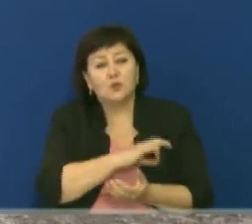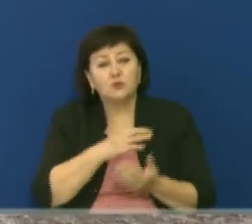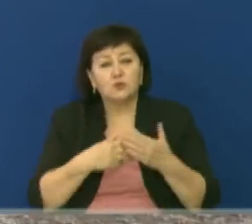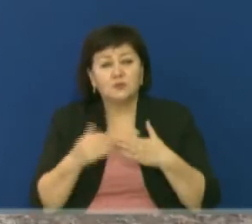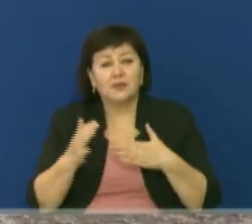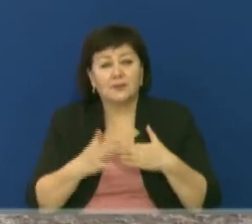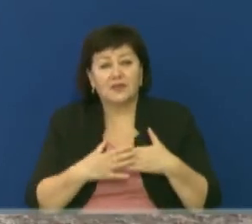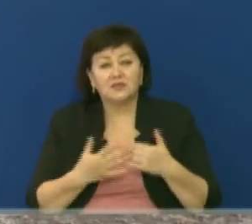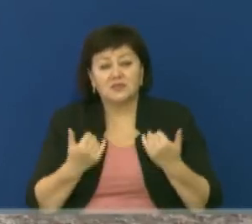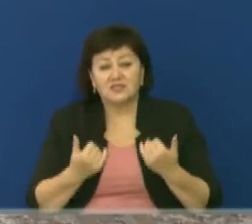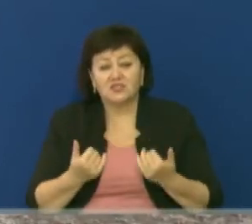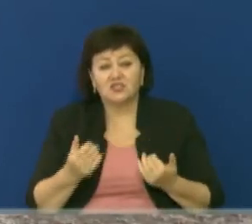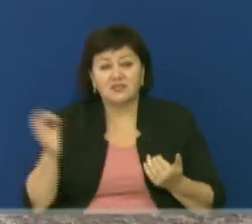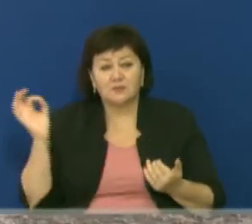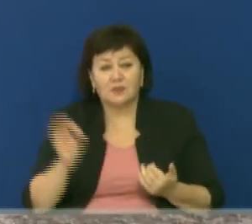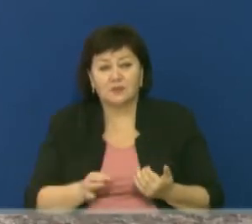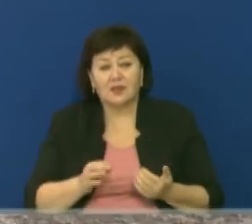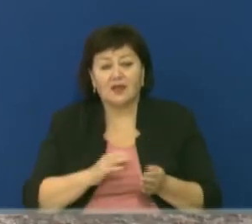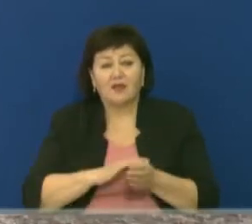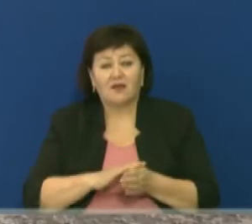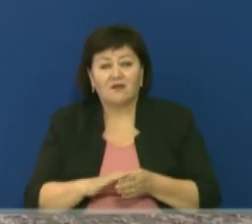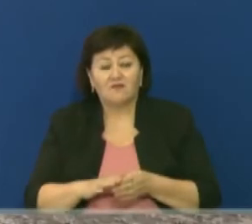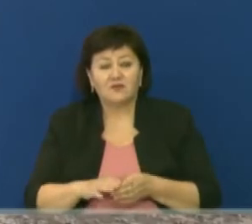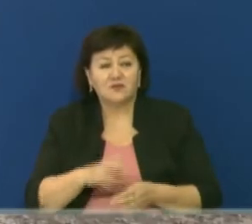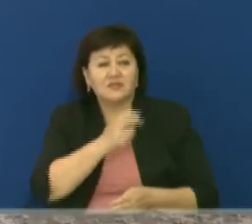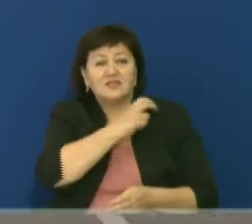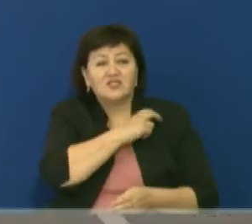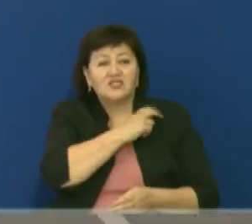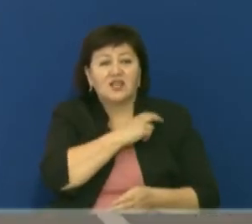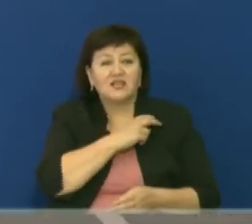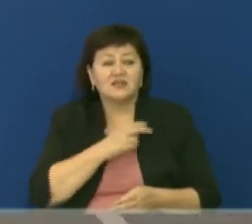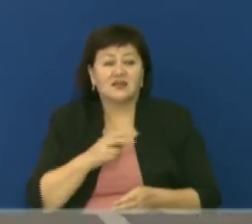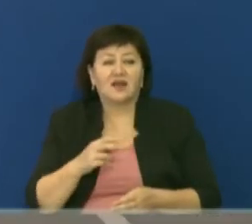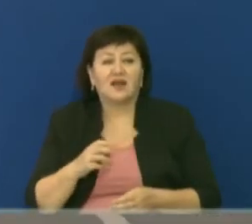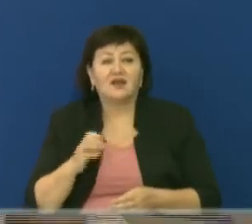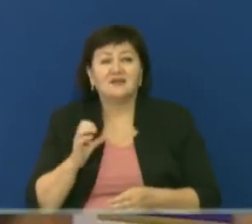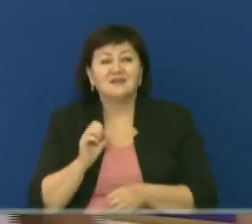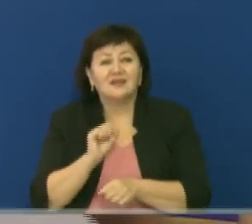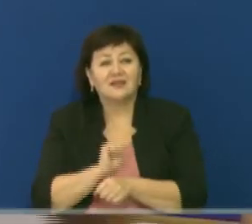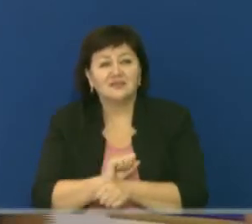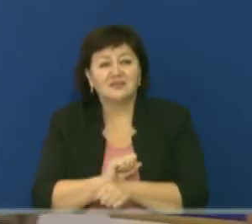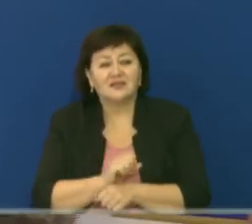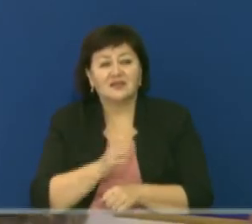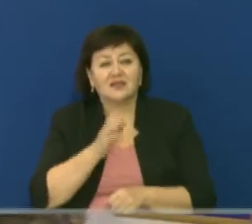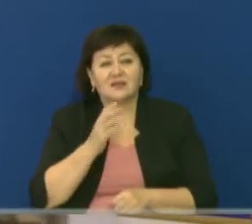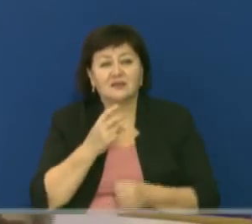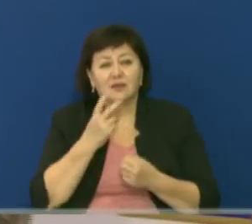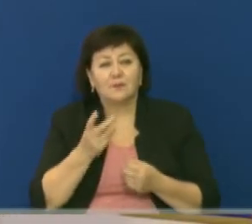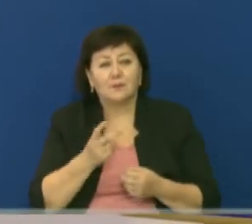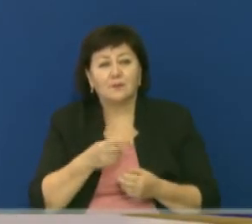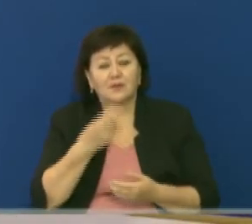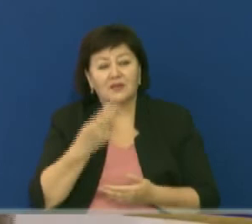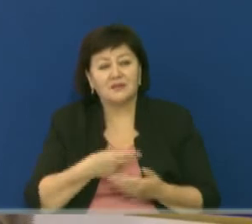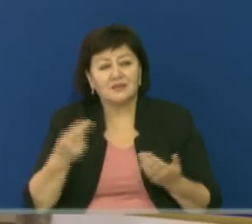На данный момент я выполняю обязанности начальника радиолокационной станции. Во время военной стажировки за курсантами были